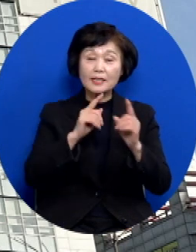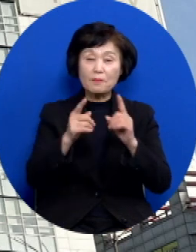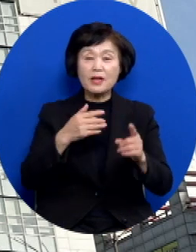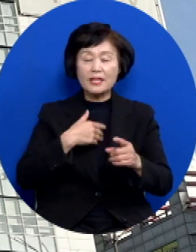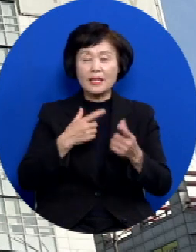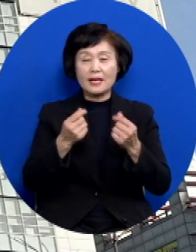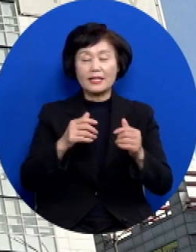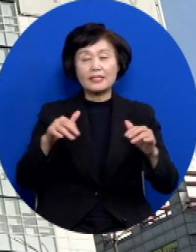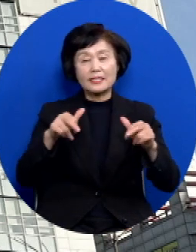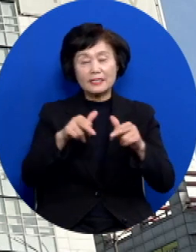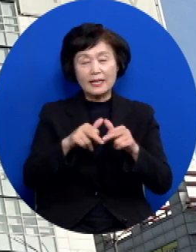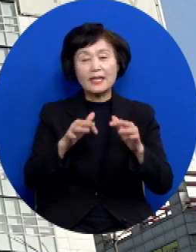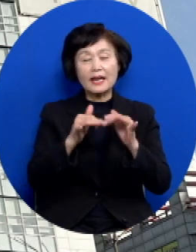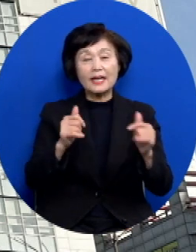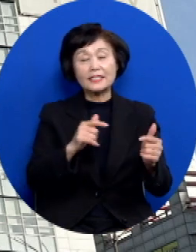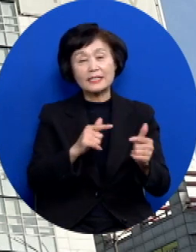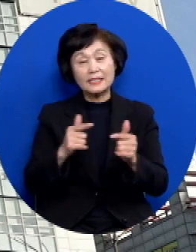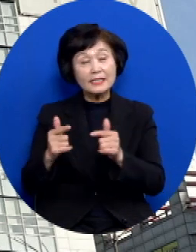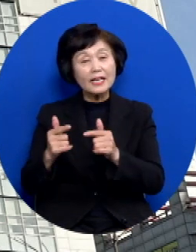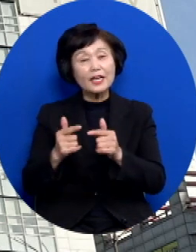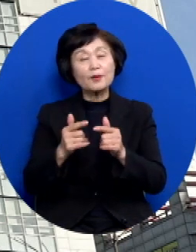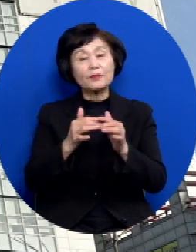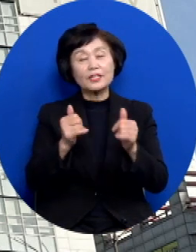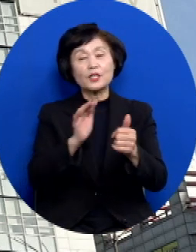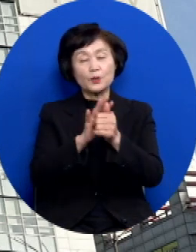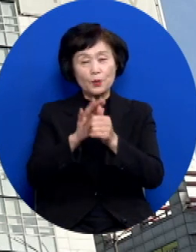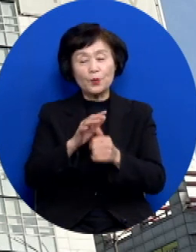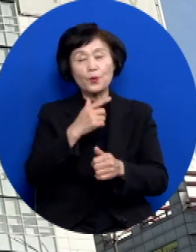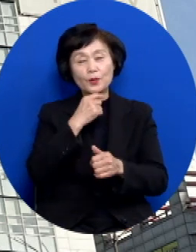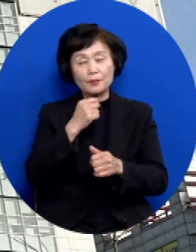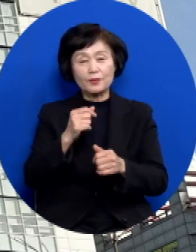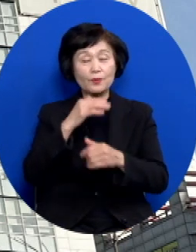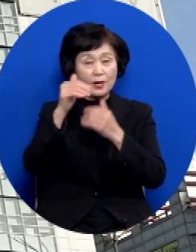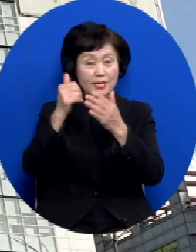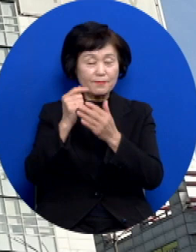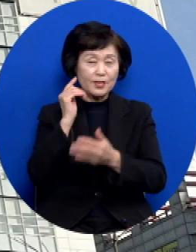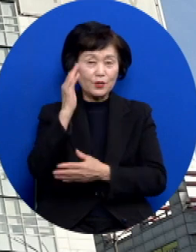응원하고 싶다며 하나님께 모든 영광을 돌린다고 소감을 전했습니다.